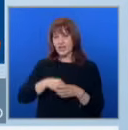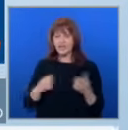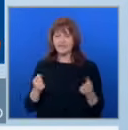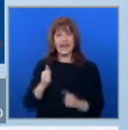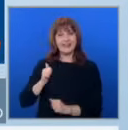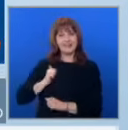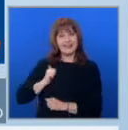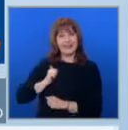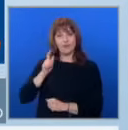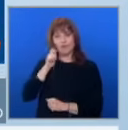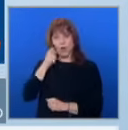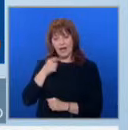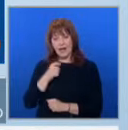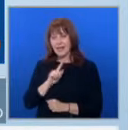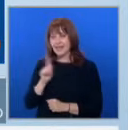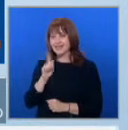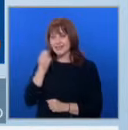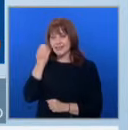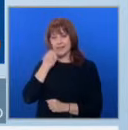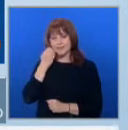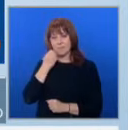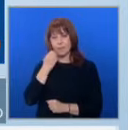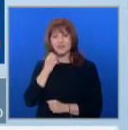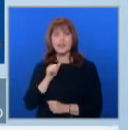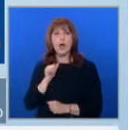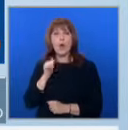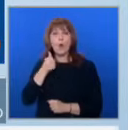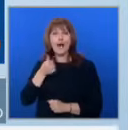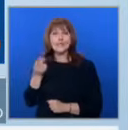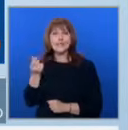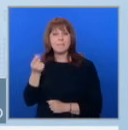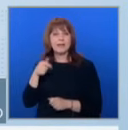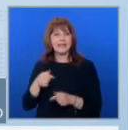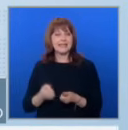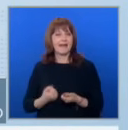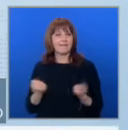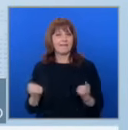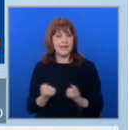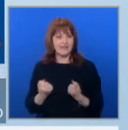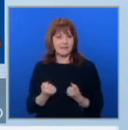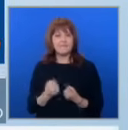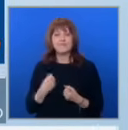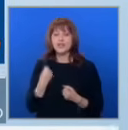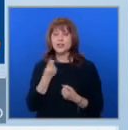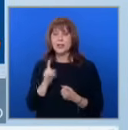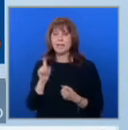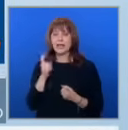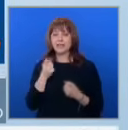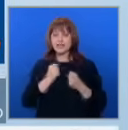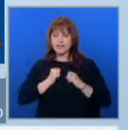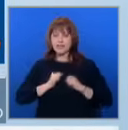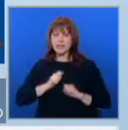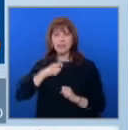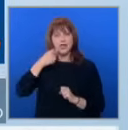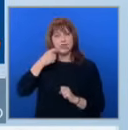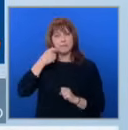НАТО в Украйна и да не се използват унгарски пари в подкрепа на тези действия. Следващата ни стъпка е да гарантираме, че ще издържим